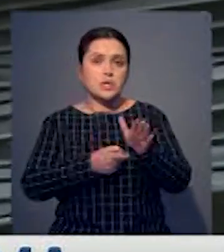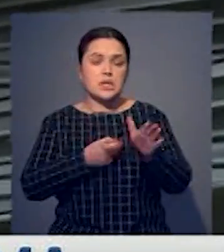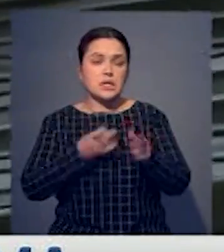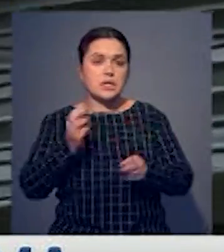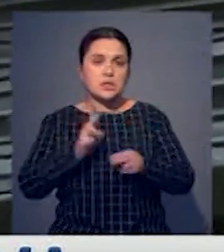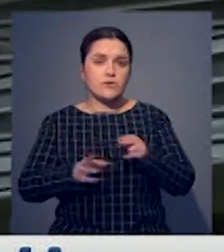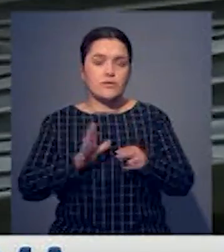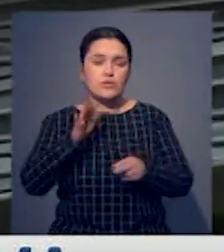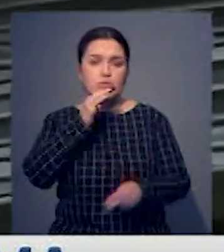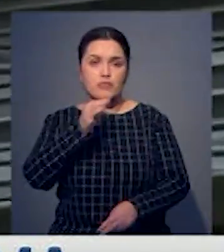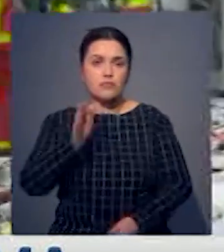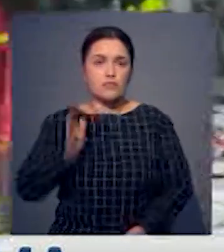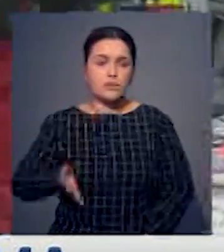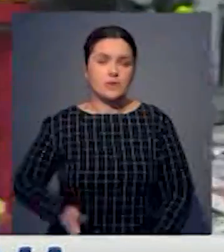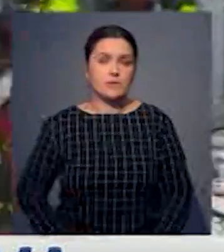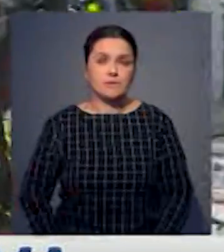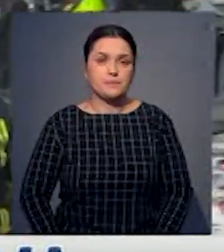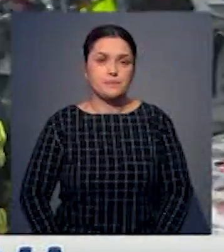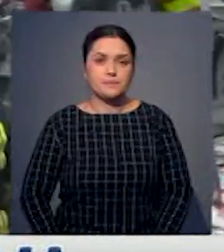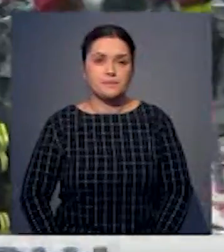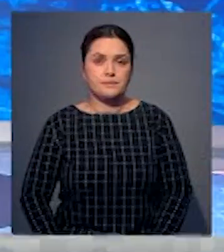завершили расследование инцидента.